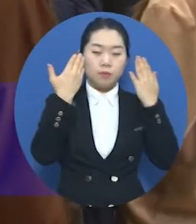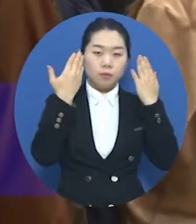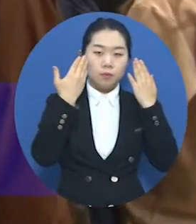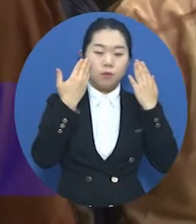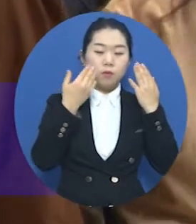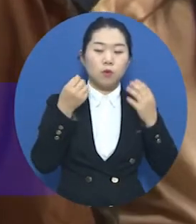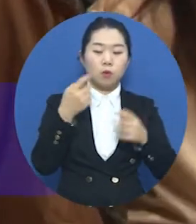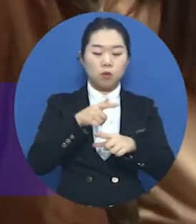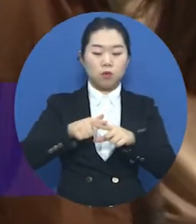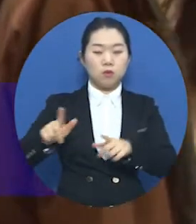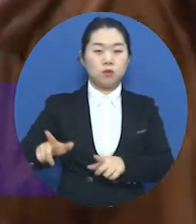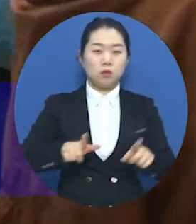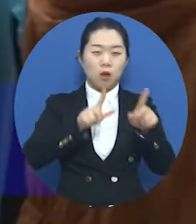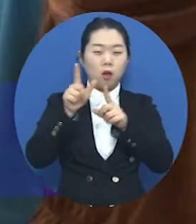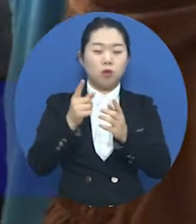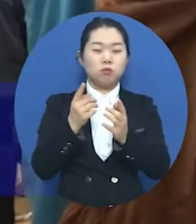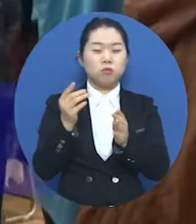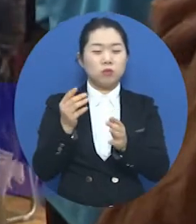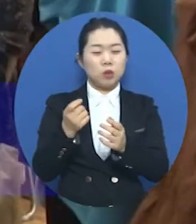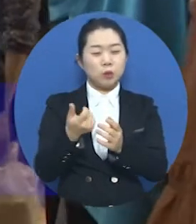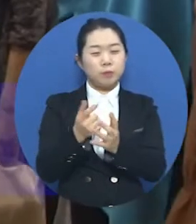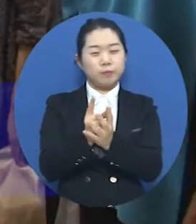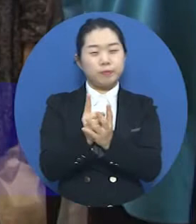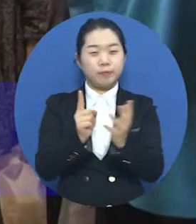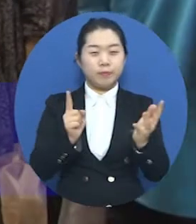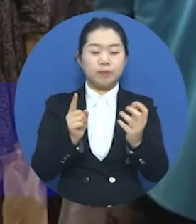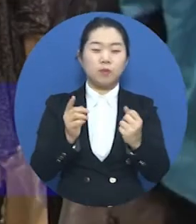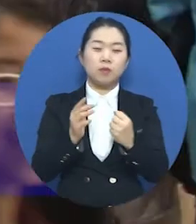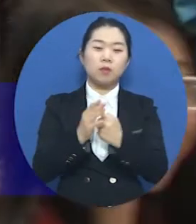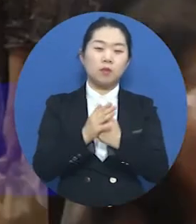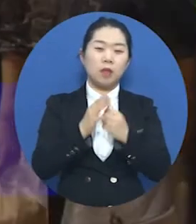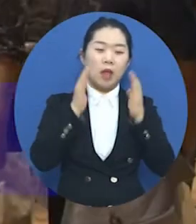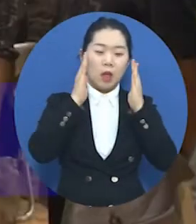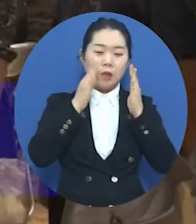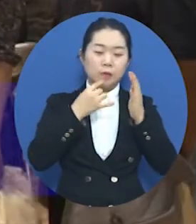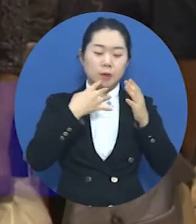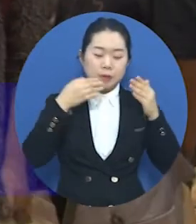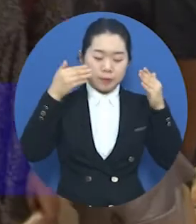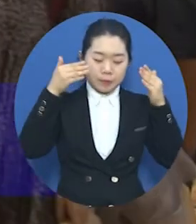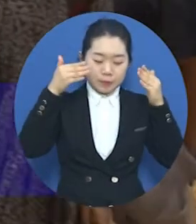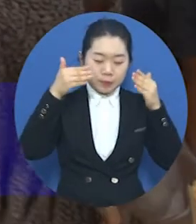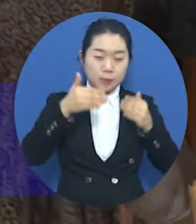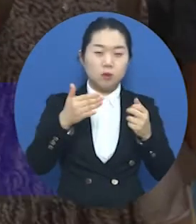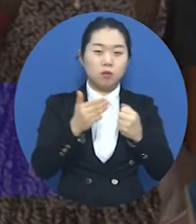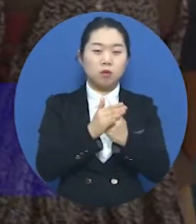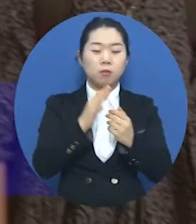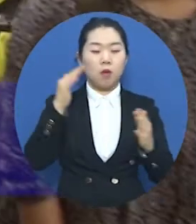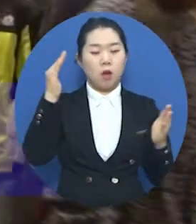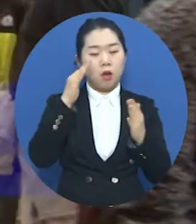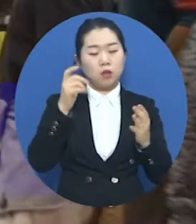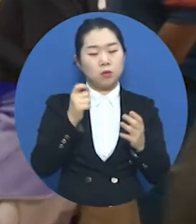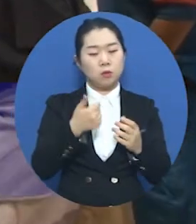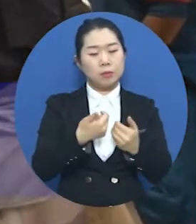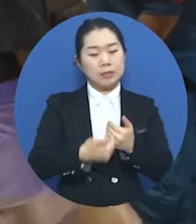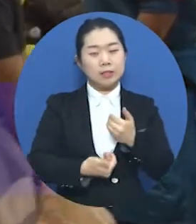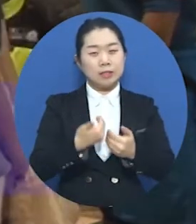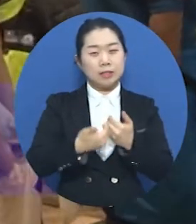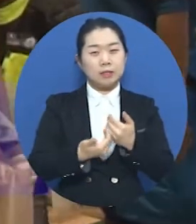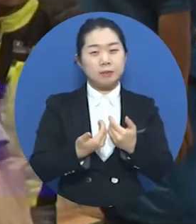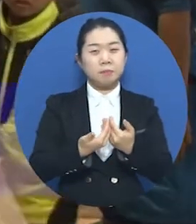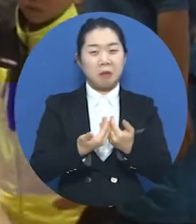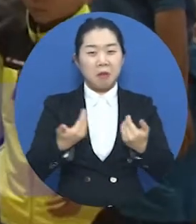수학은 사실 학교나 아니면 일상생활로부터 많이 배제돼서 오로지 학문으로만 공부를 하다